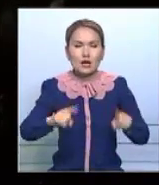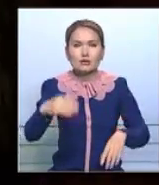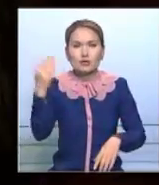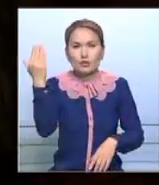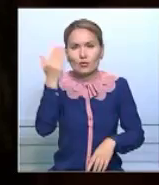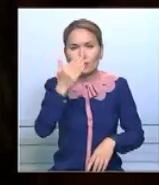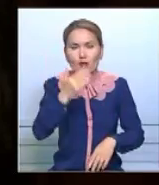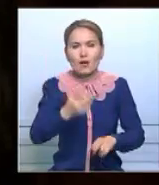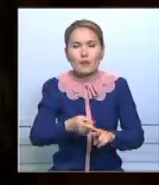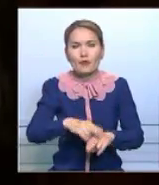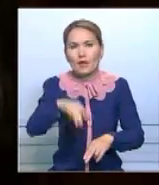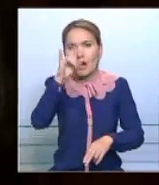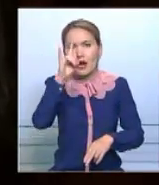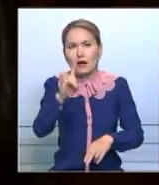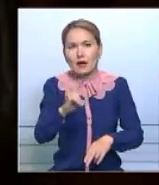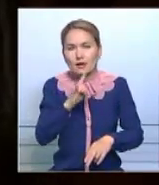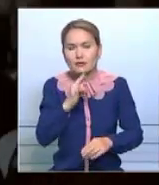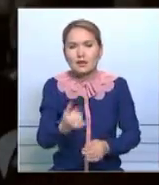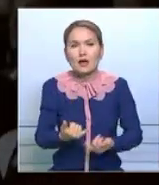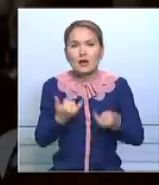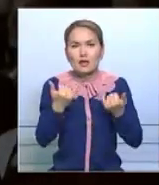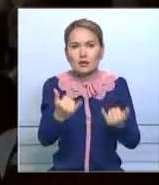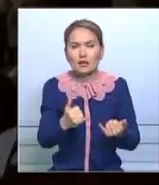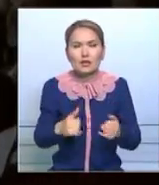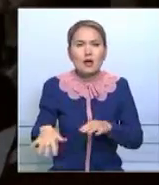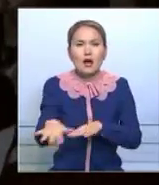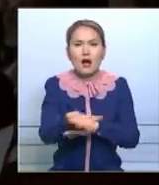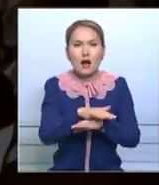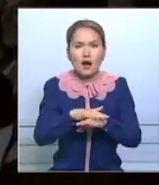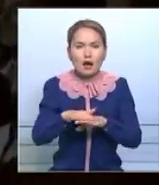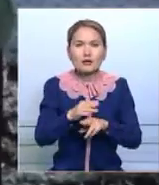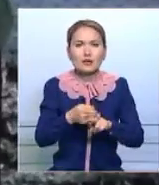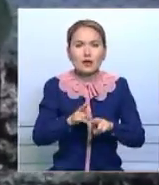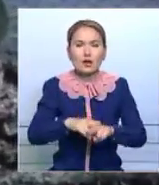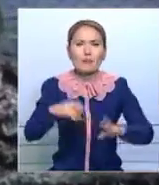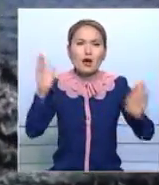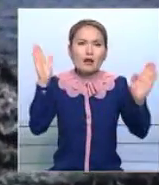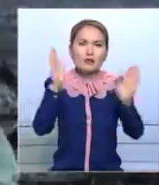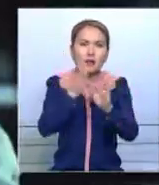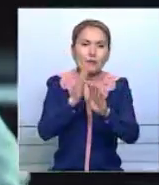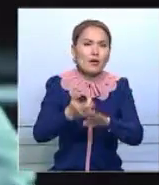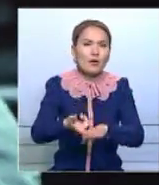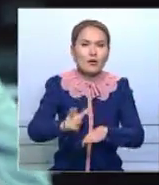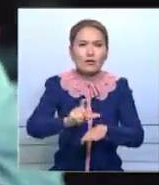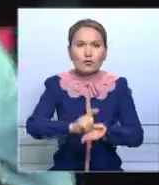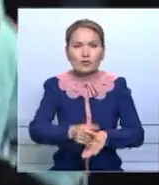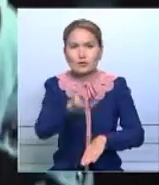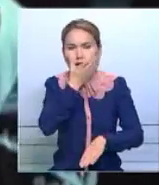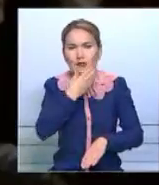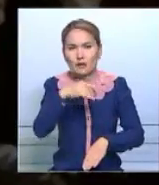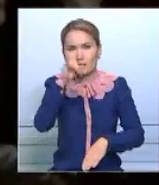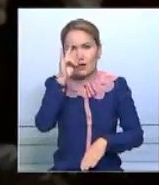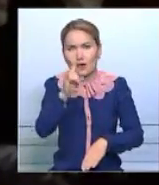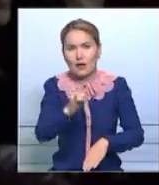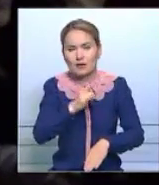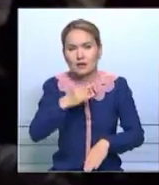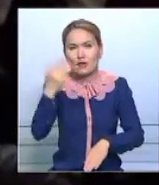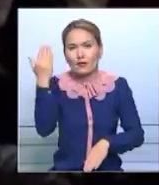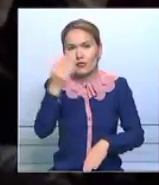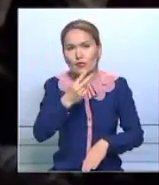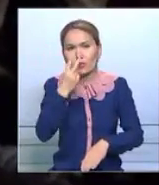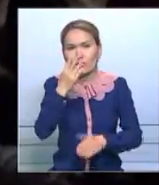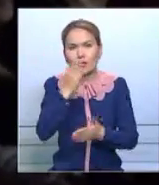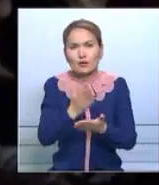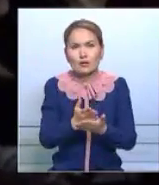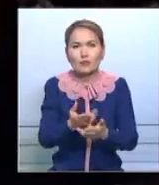әңгіме ұлы даланың даналығына негізделіп, адам баласы табиғат заңдарына сай өмір сүру қажеттігін еске салады.